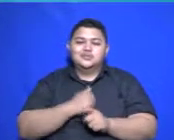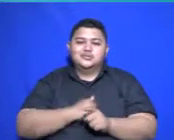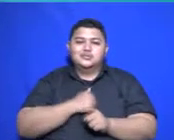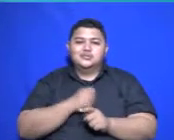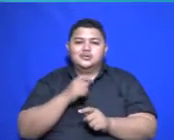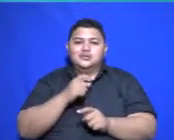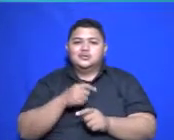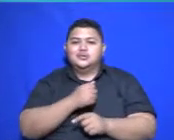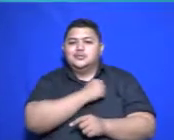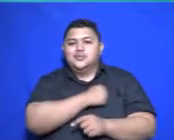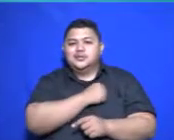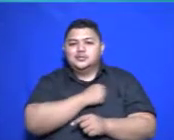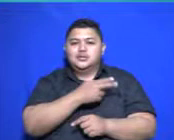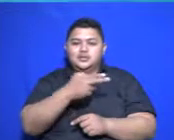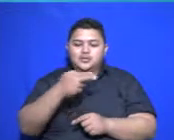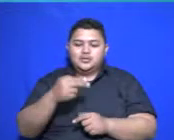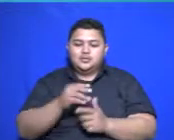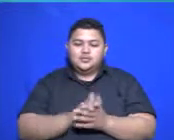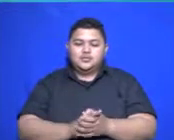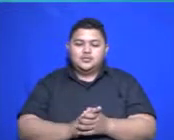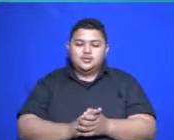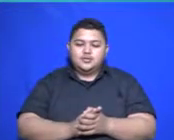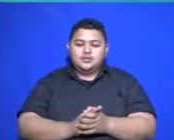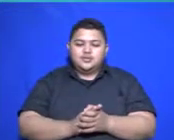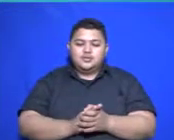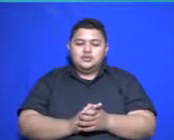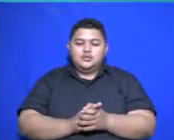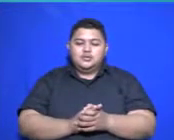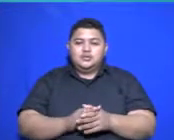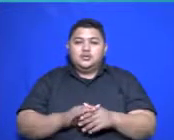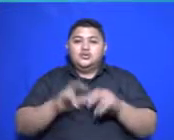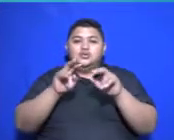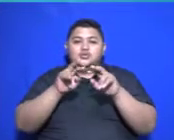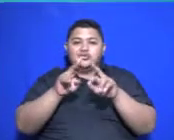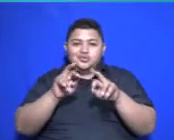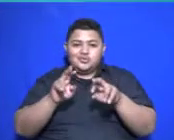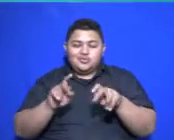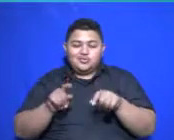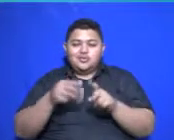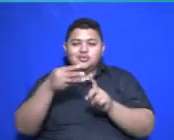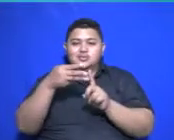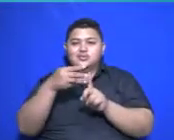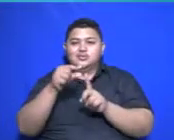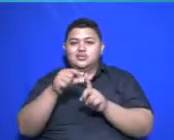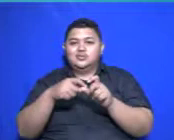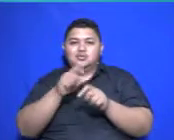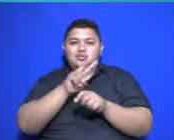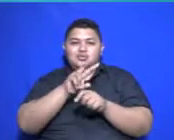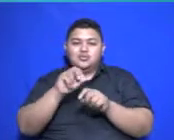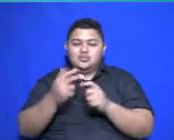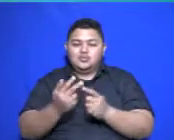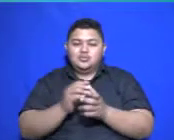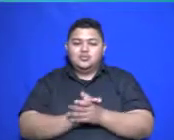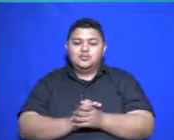bangsa Indonesia. Hal ini terbukti dari survei yang dilakukan oleh BPS 2018 di